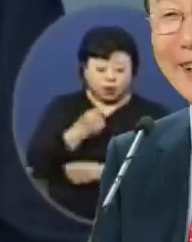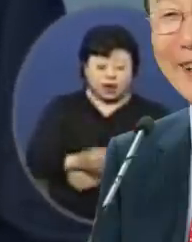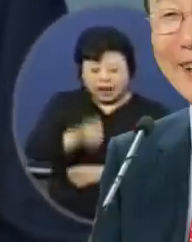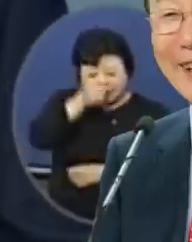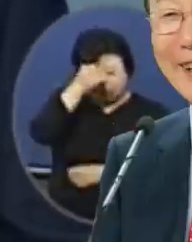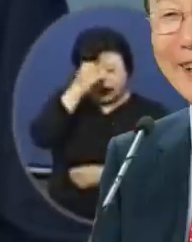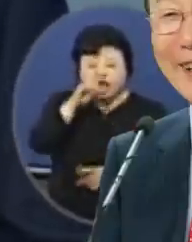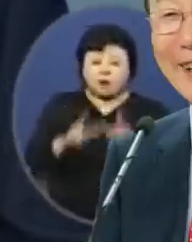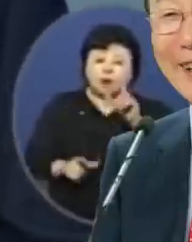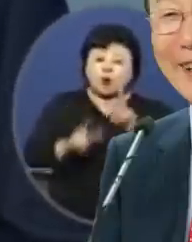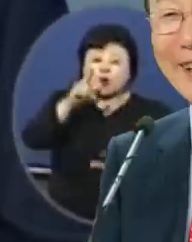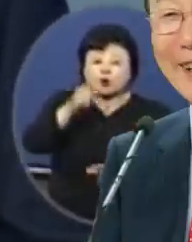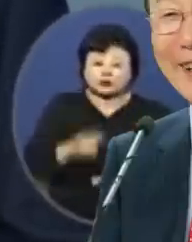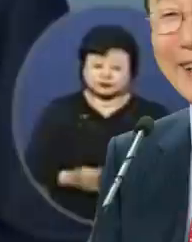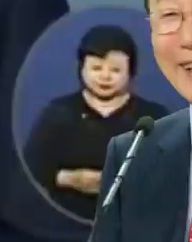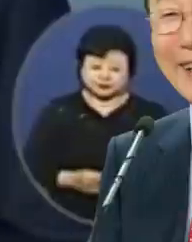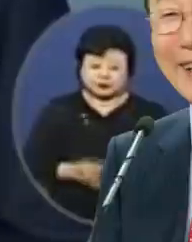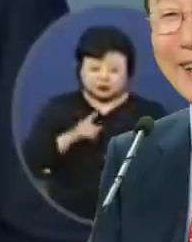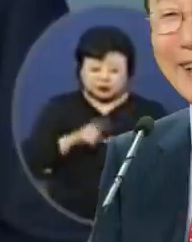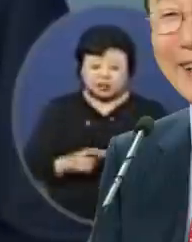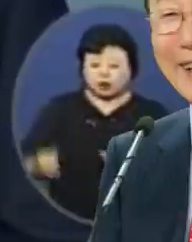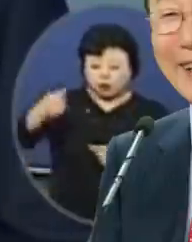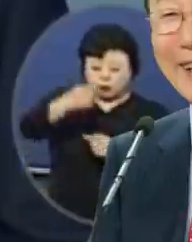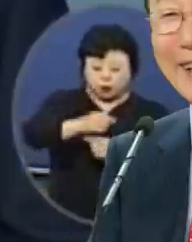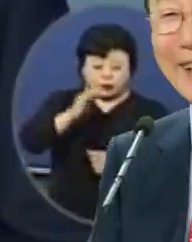아담과 하와의 모습인 형상과 모양으로